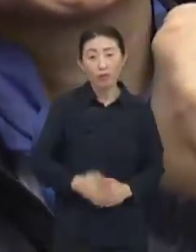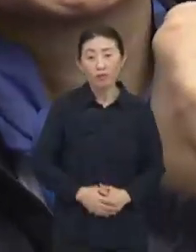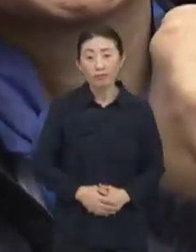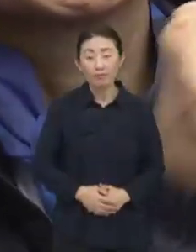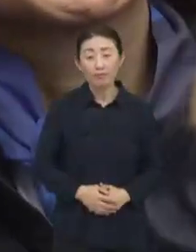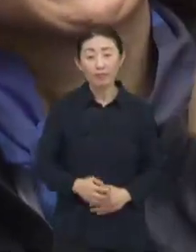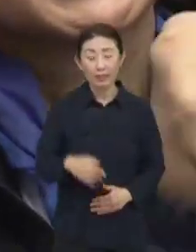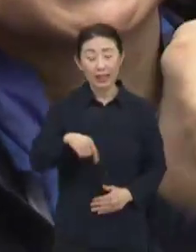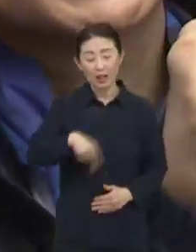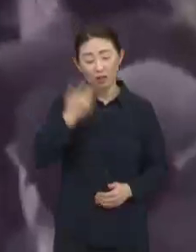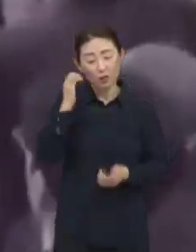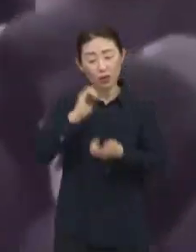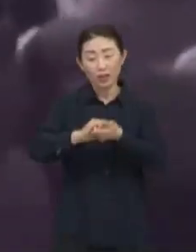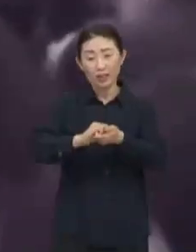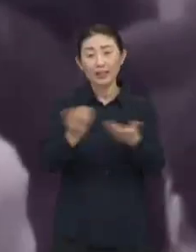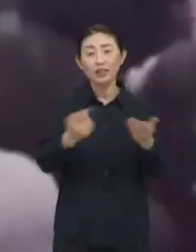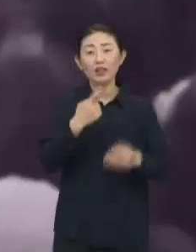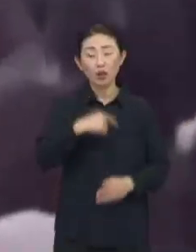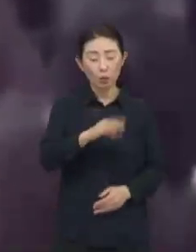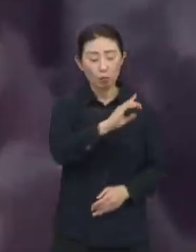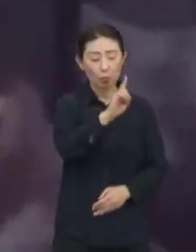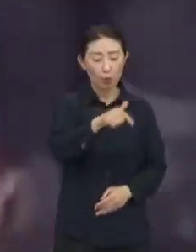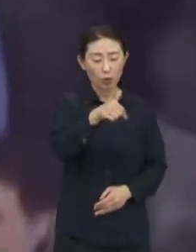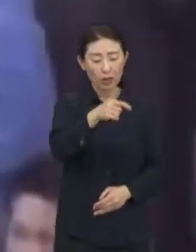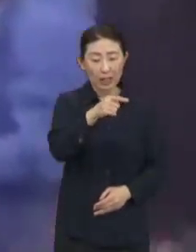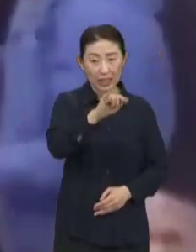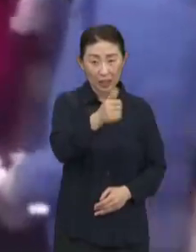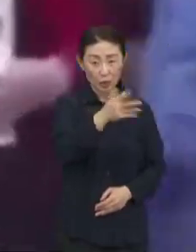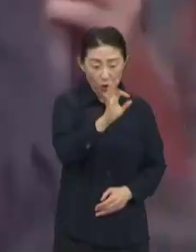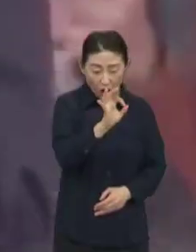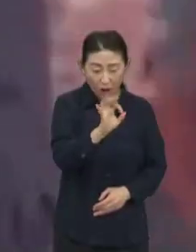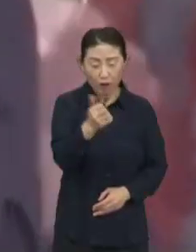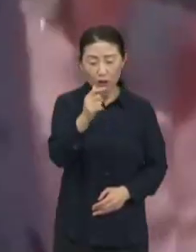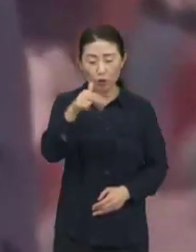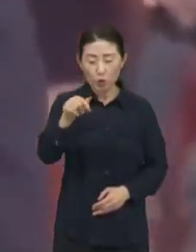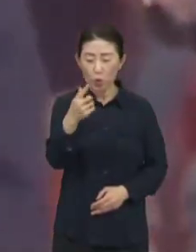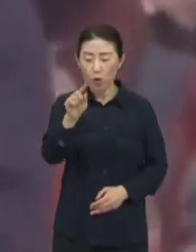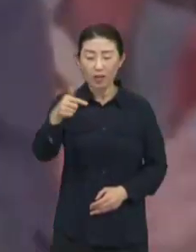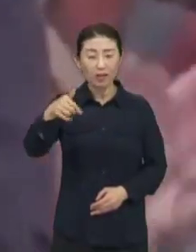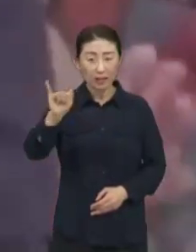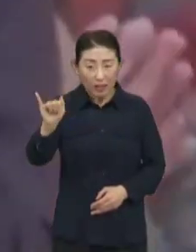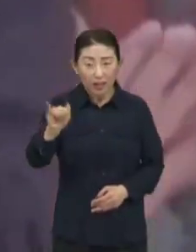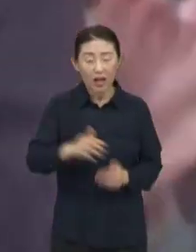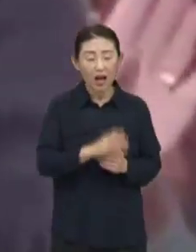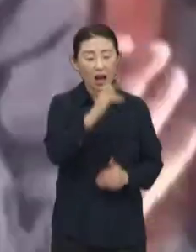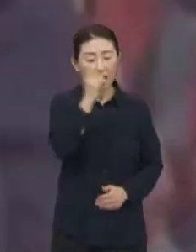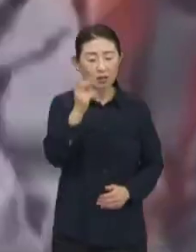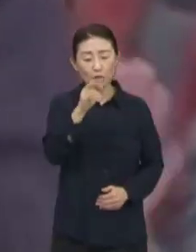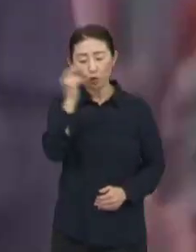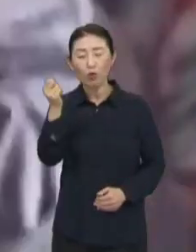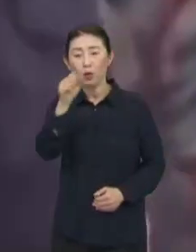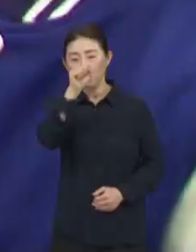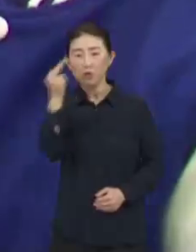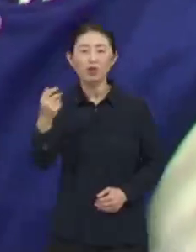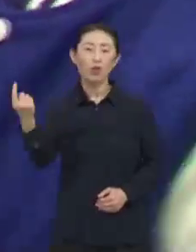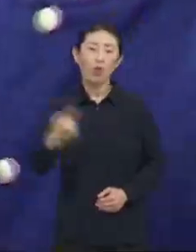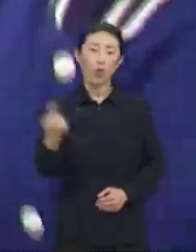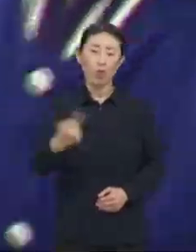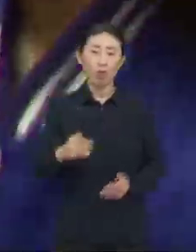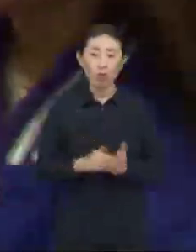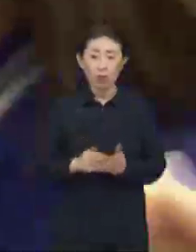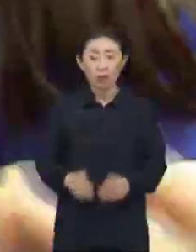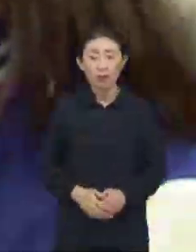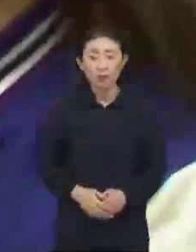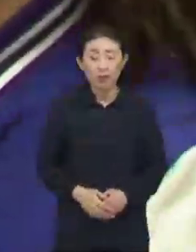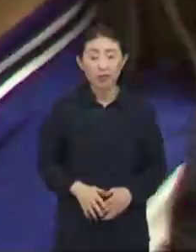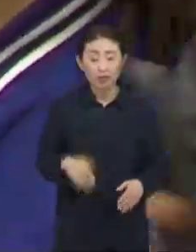자신의 청와대 근무 시절 동료였던 복규왕 조한기 후보 지역구인 아산과 서산을 찾은 것도 눈에 띕니다.